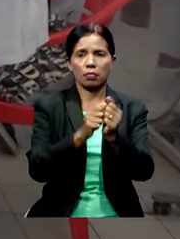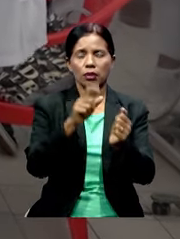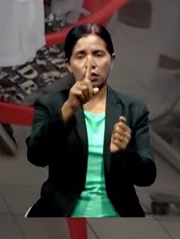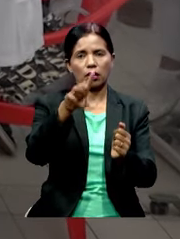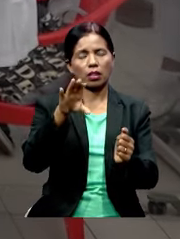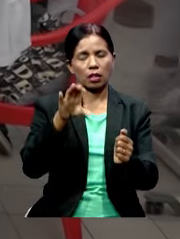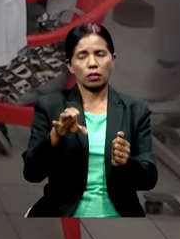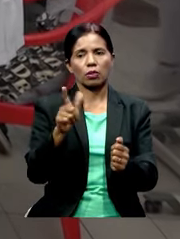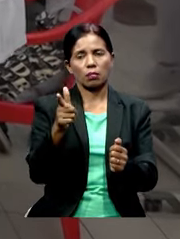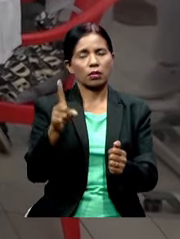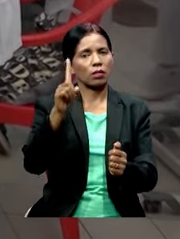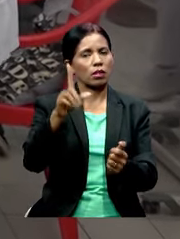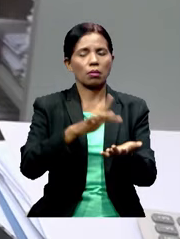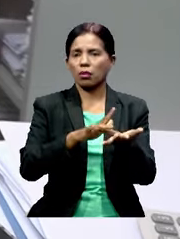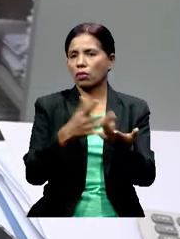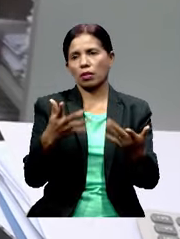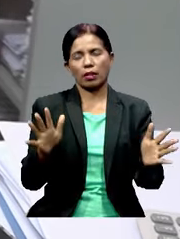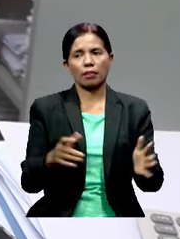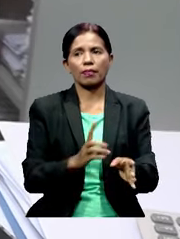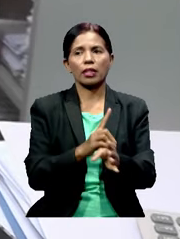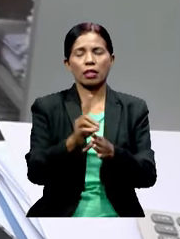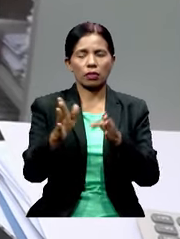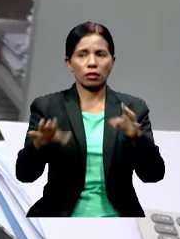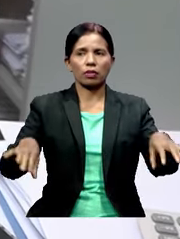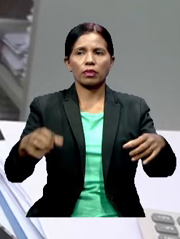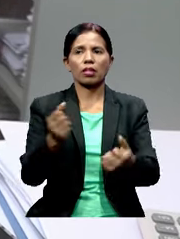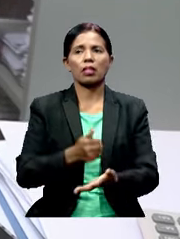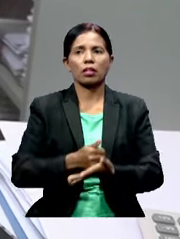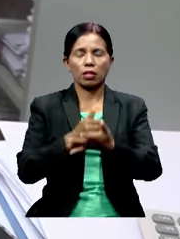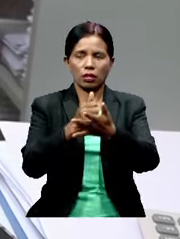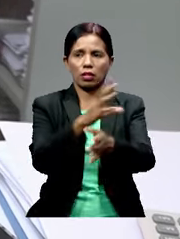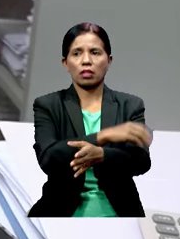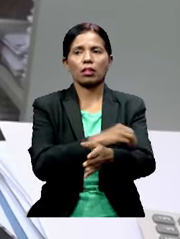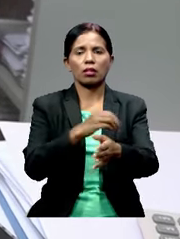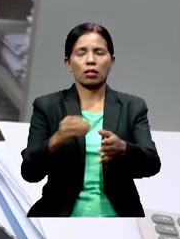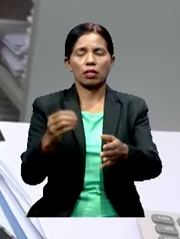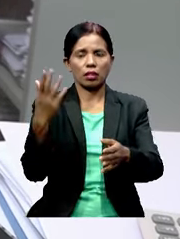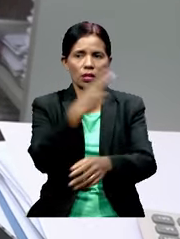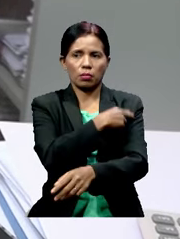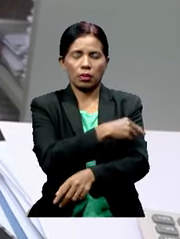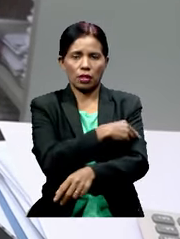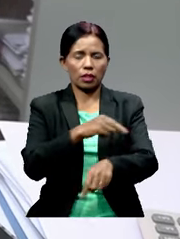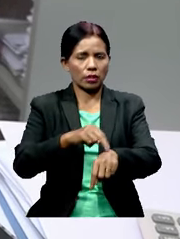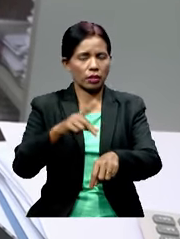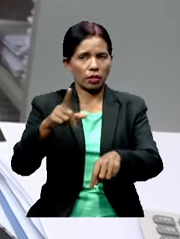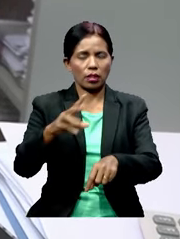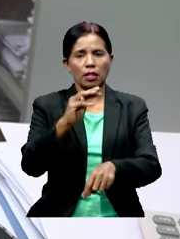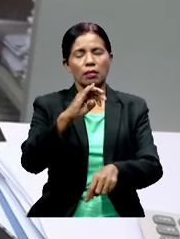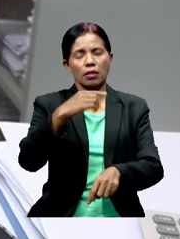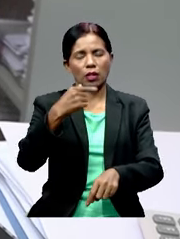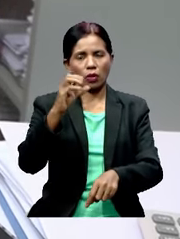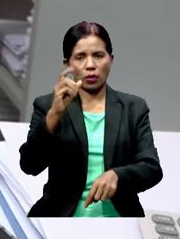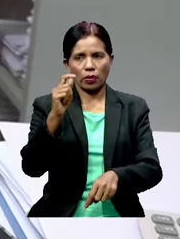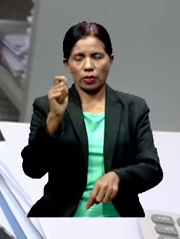ida stok mamuk. Direktur Servisu Apoio Diagnostiku Terapeutiku i Hospital Nasional Mingota da Costa